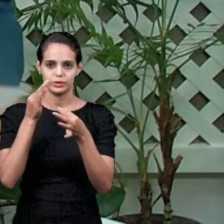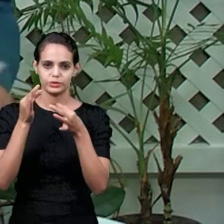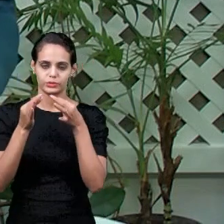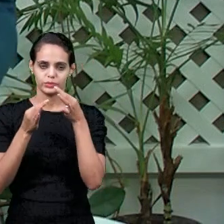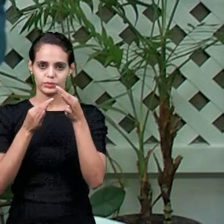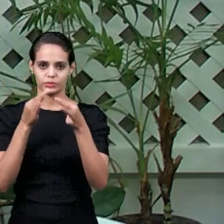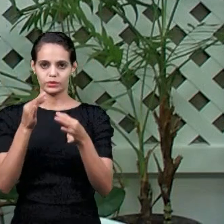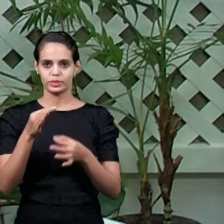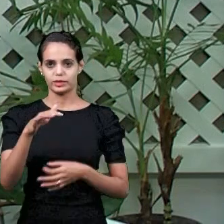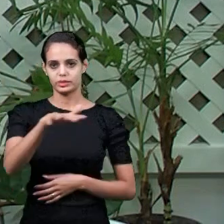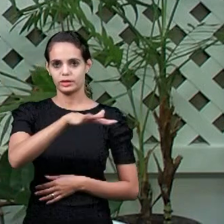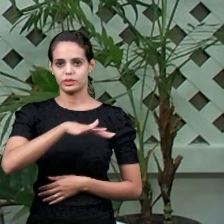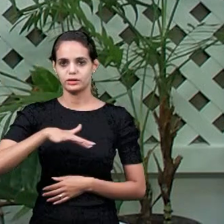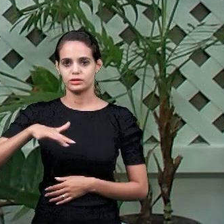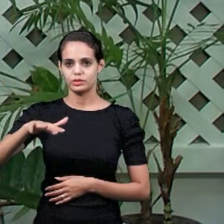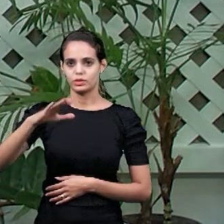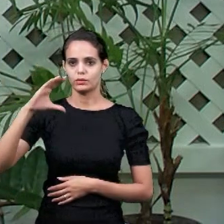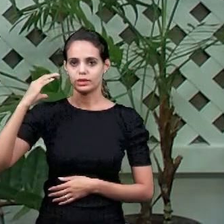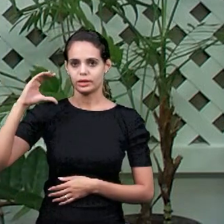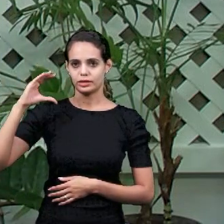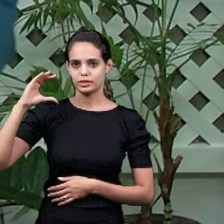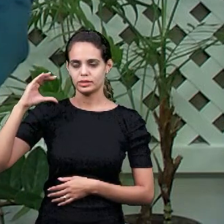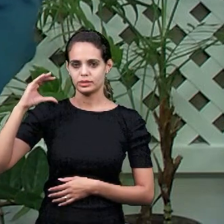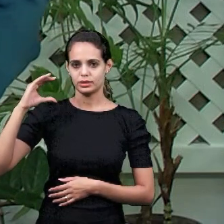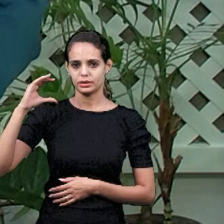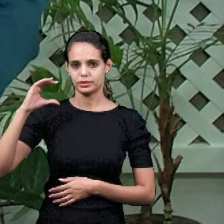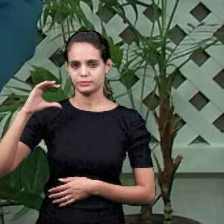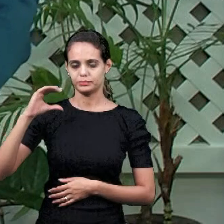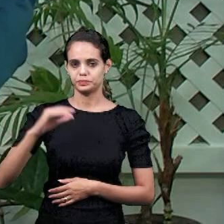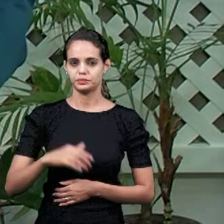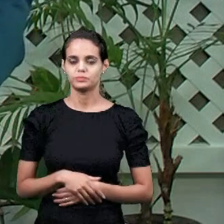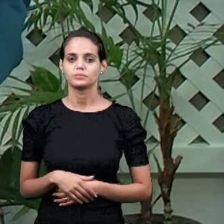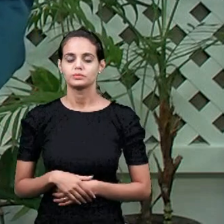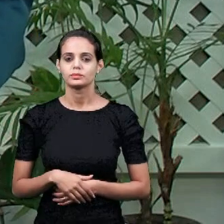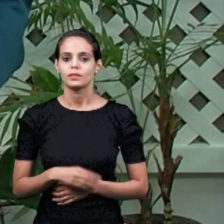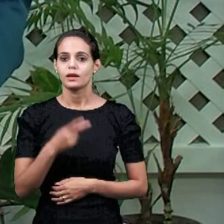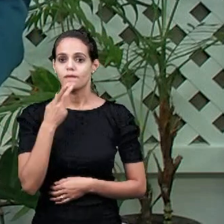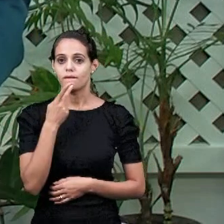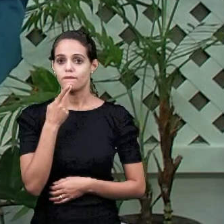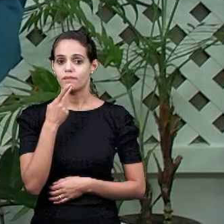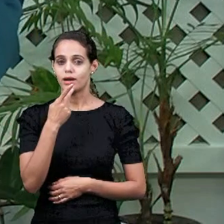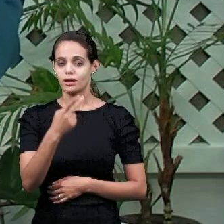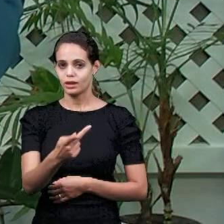concernant les contributions de la région de Cariacica. Je veux dire que Cariacica, c'est